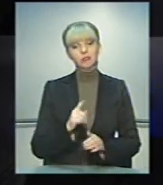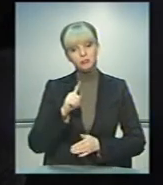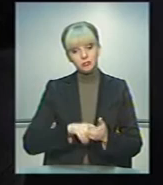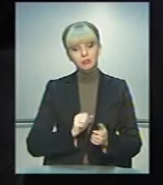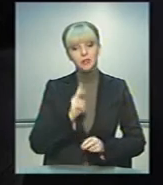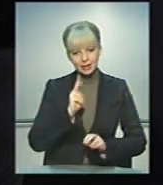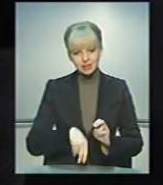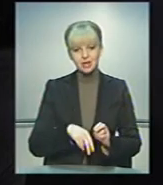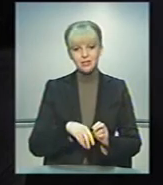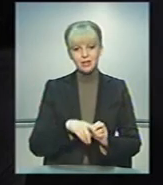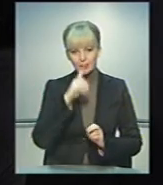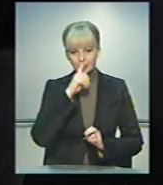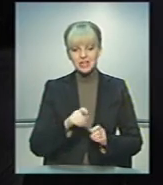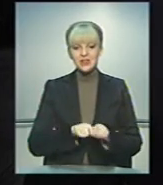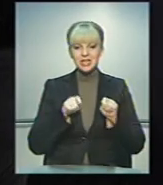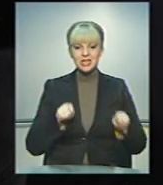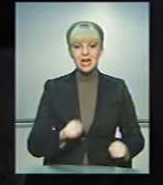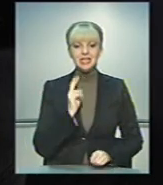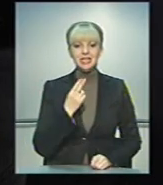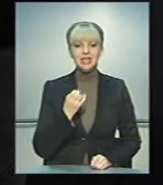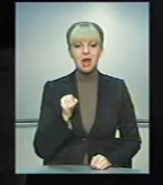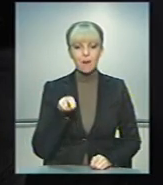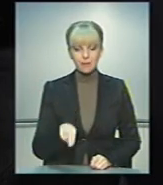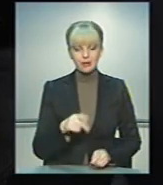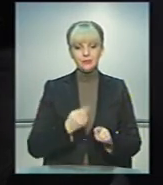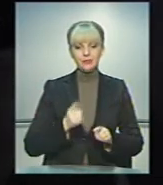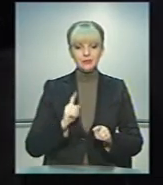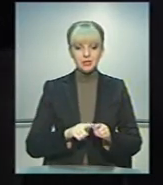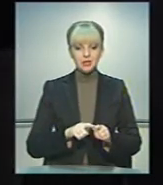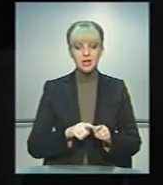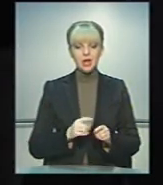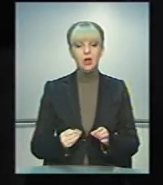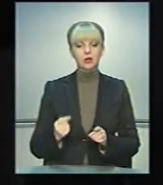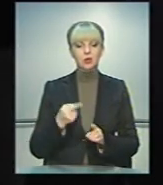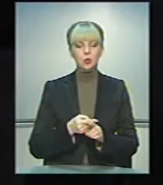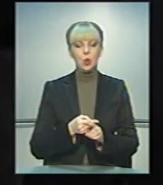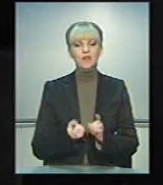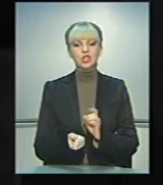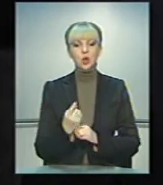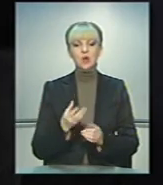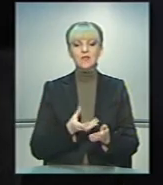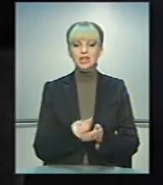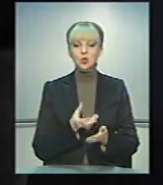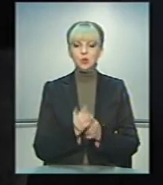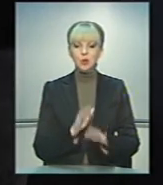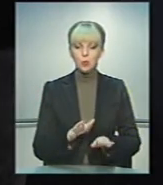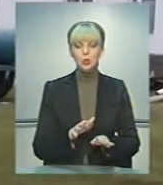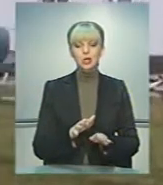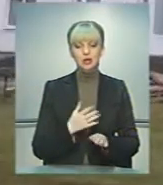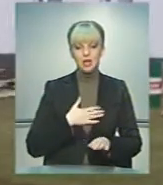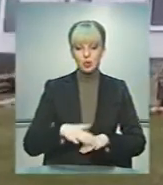на кінець місяця відкриття СНАПу. Це додаткове джерело фінансування, яке буде в нашій